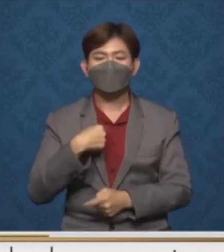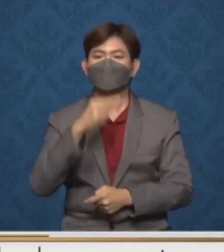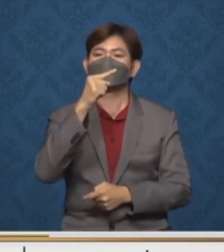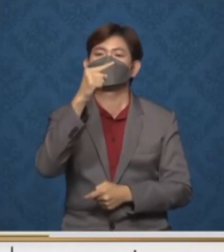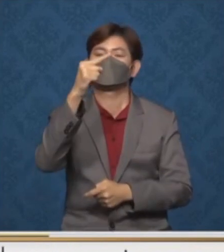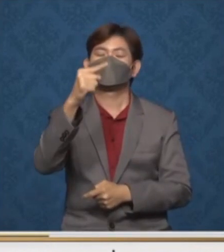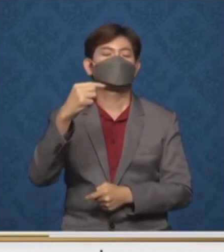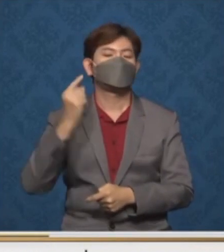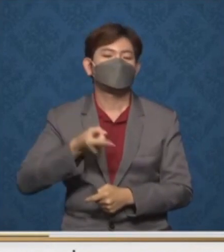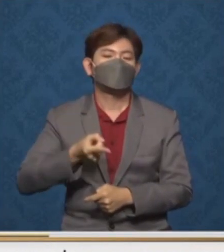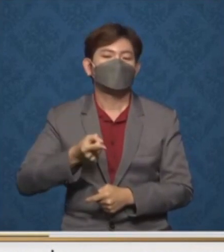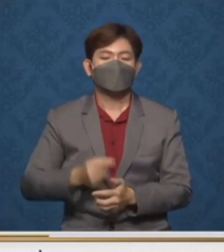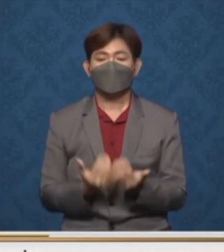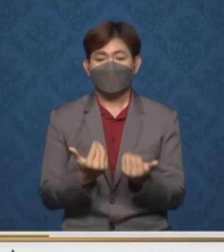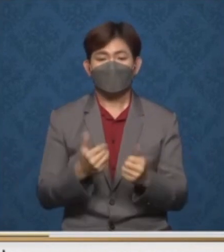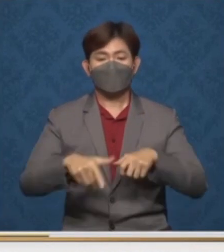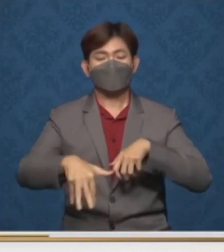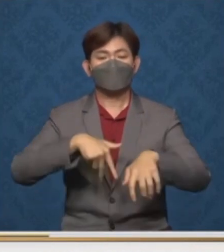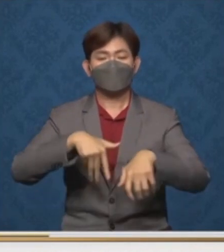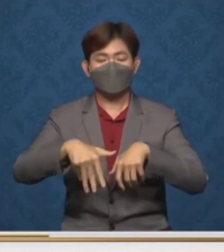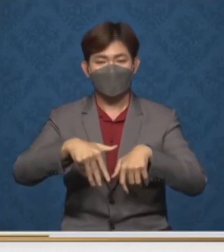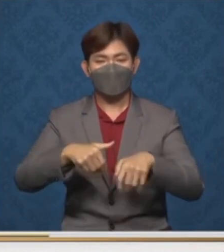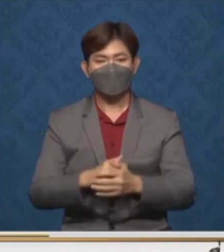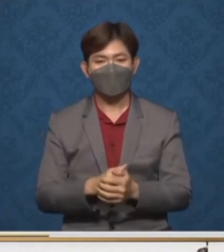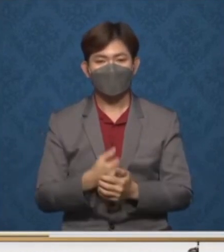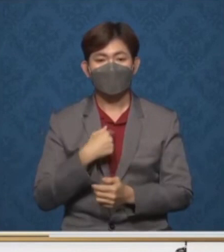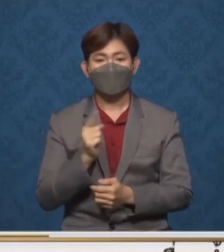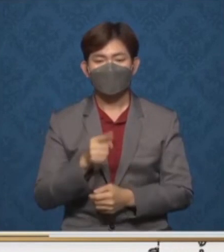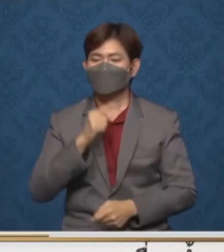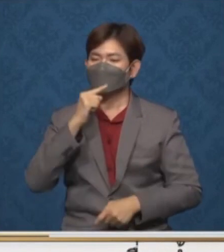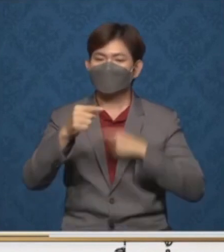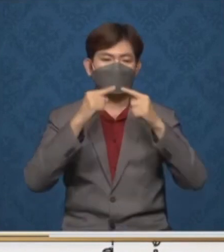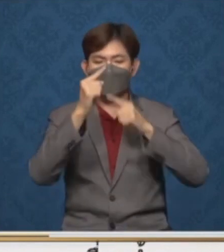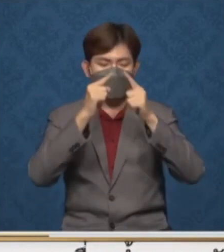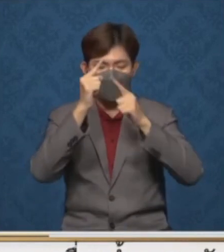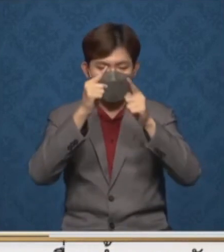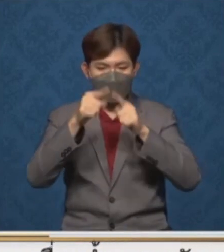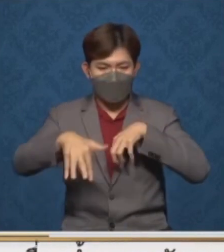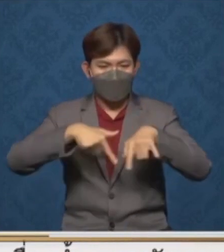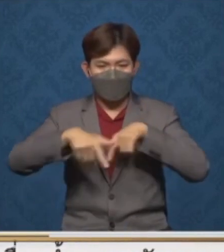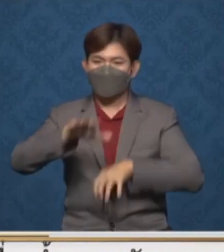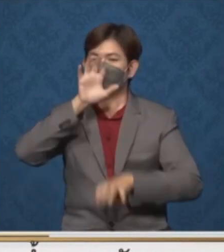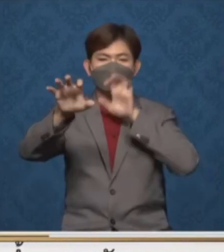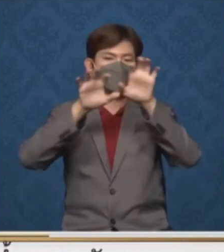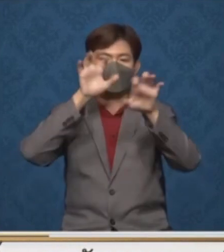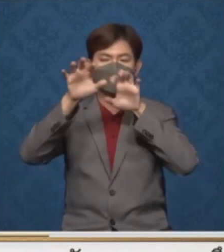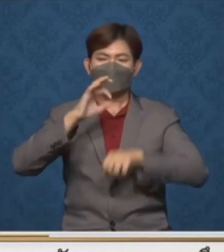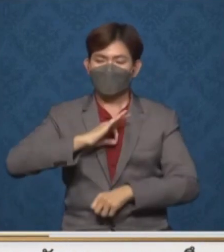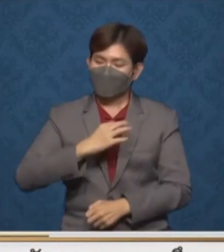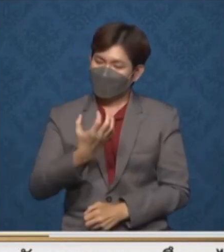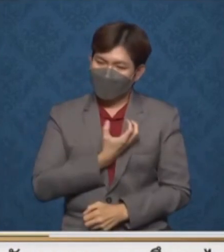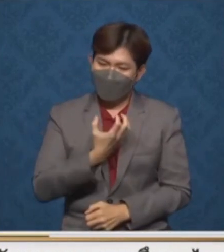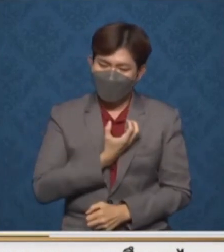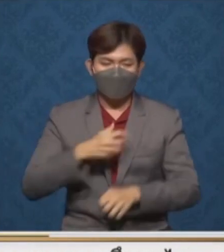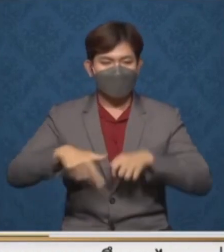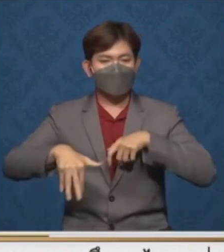กวันนี้ประชาชนต้องส่งเสียงกรนด่าที่กลั่นออกมาจากความขับแค้นของพี่น้องประชาชนเ